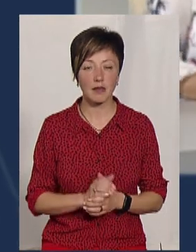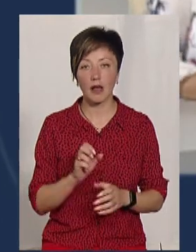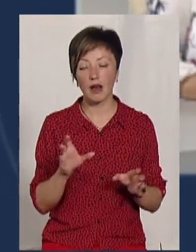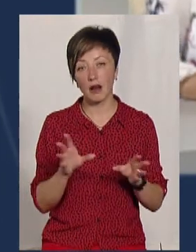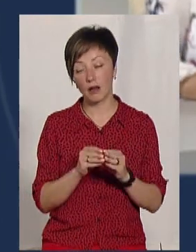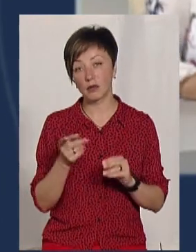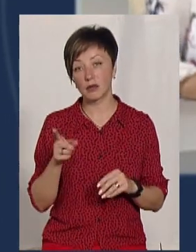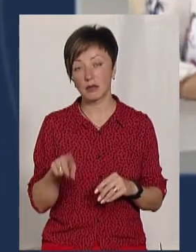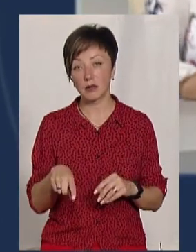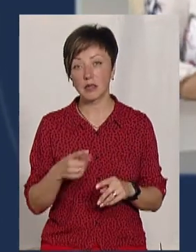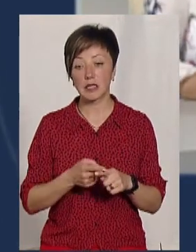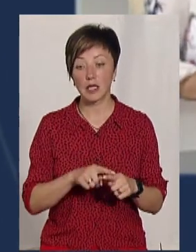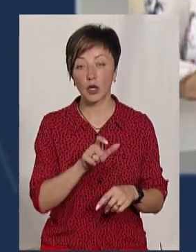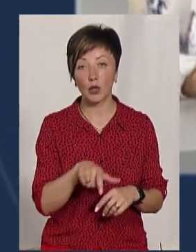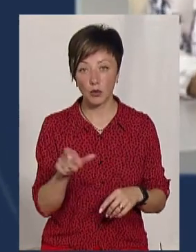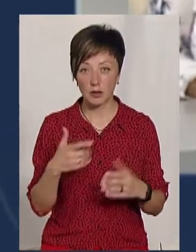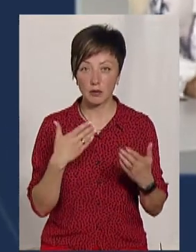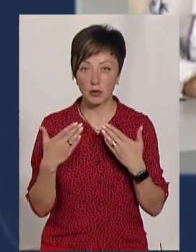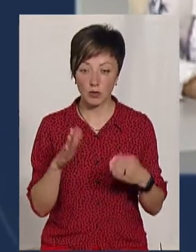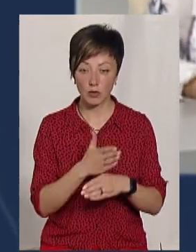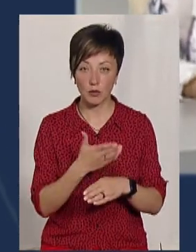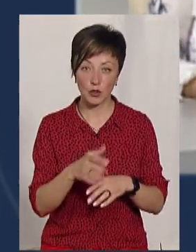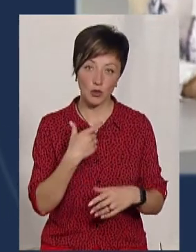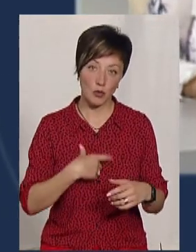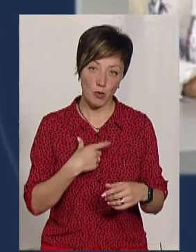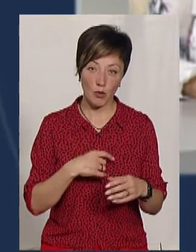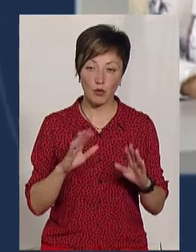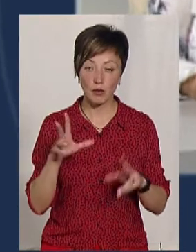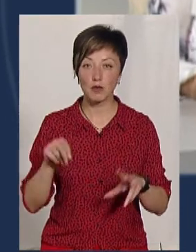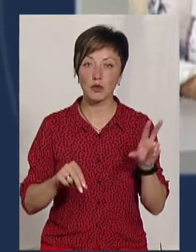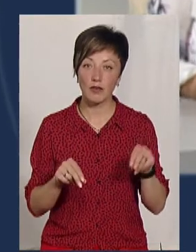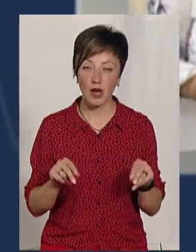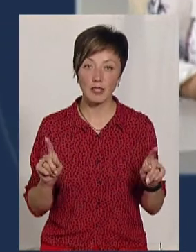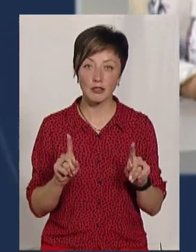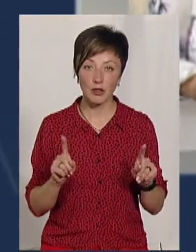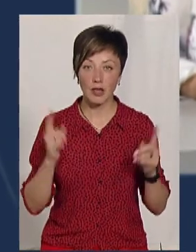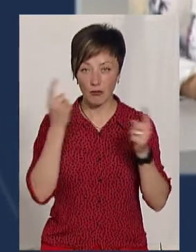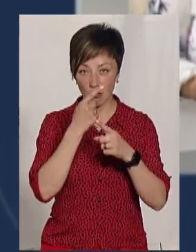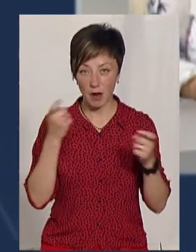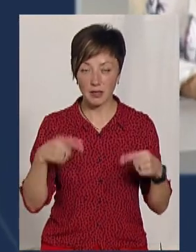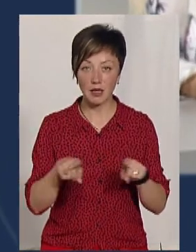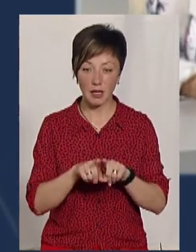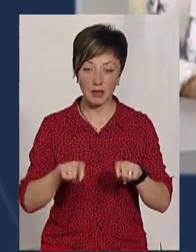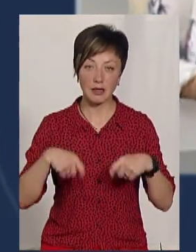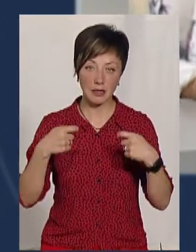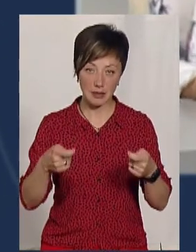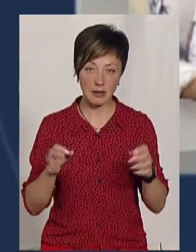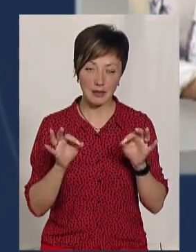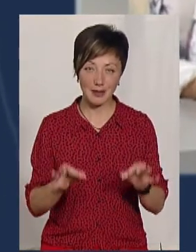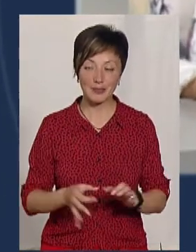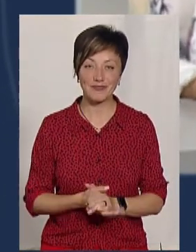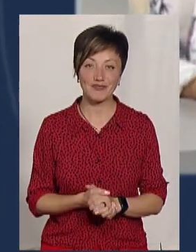з тим, ці люди і спілкуються між собою, і будемо сподіватися, що інформація таки до них